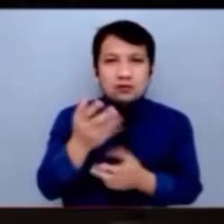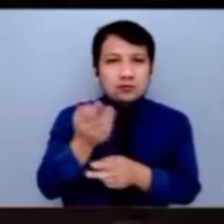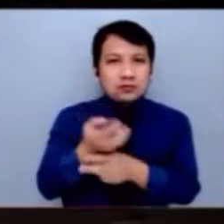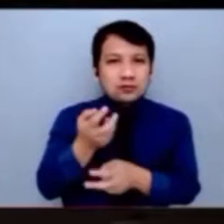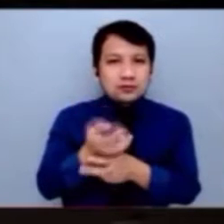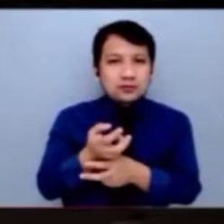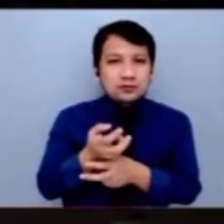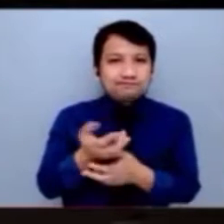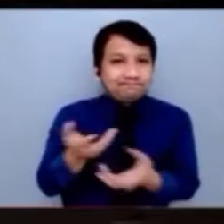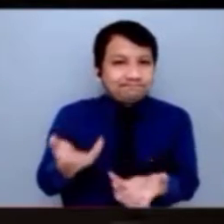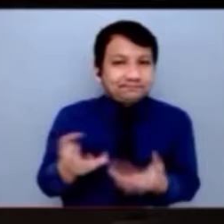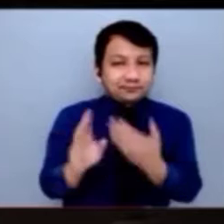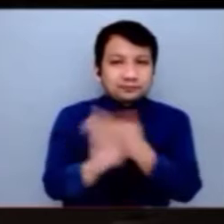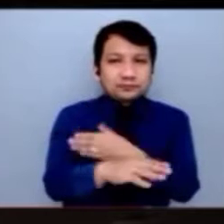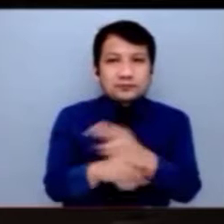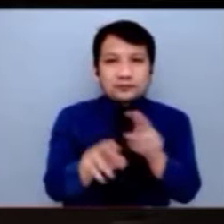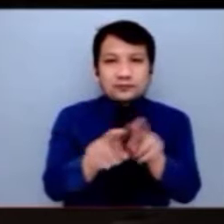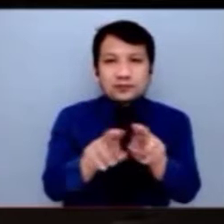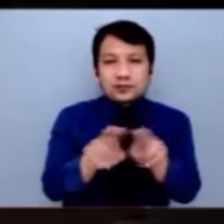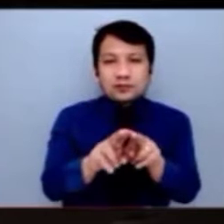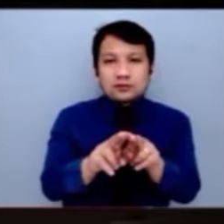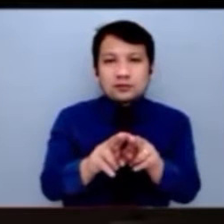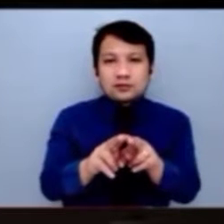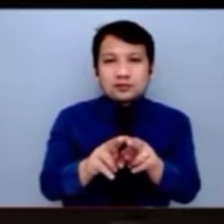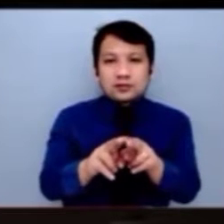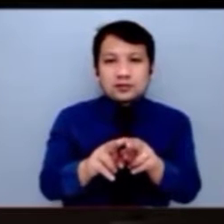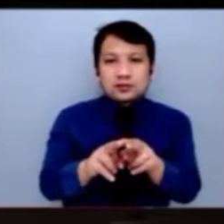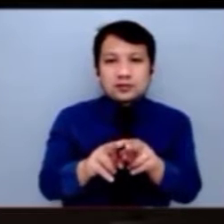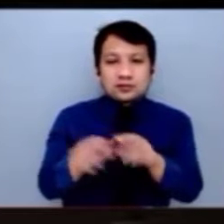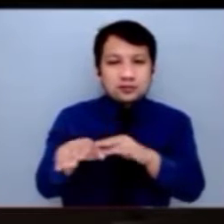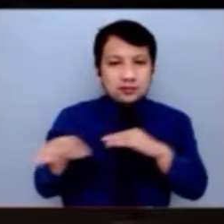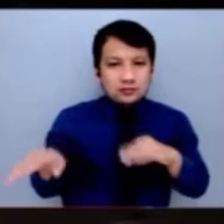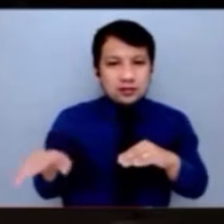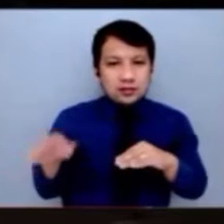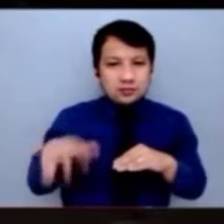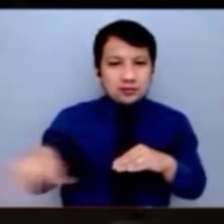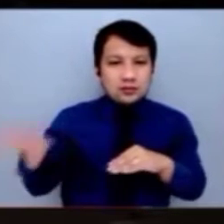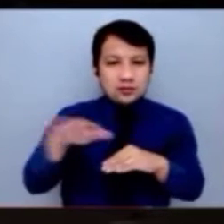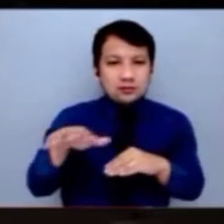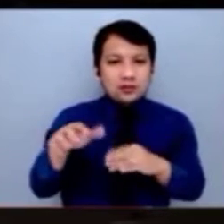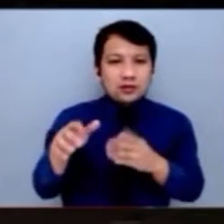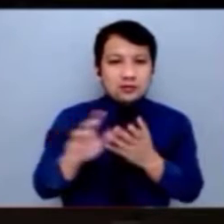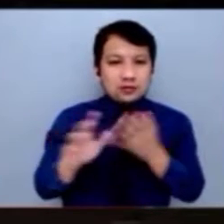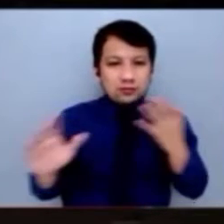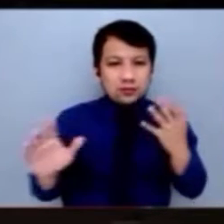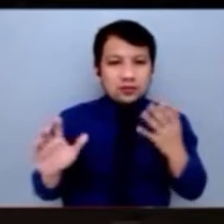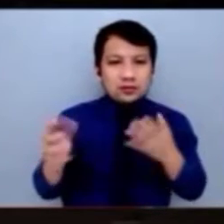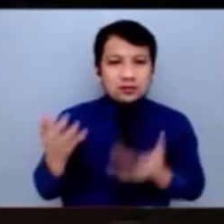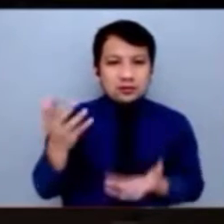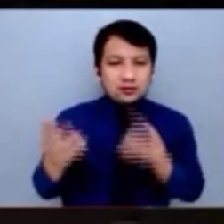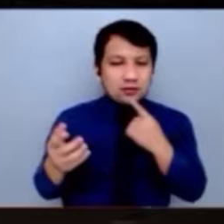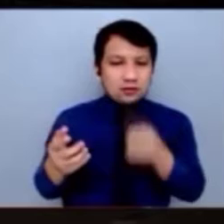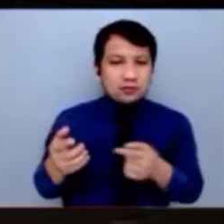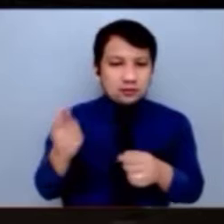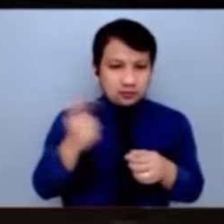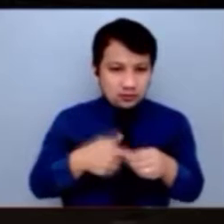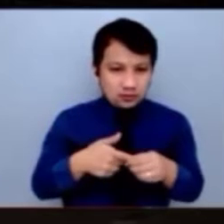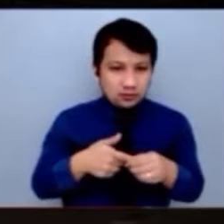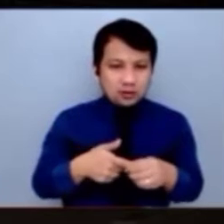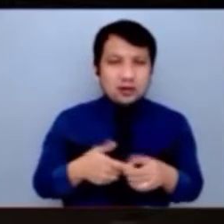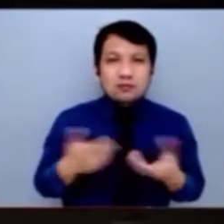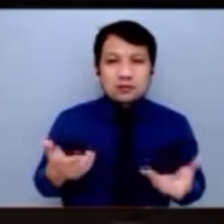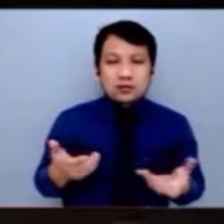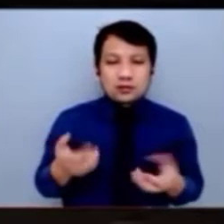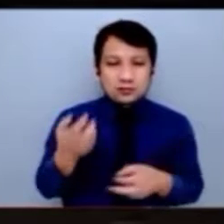ang tila balik normal ng heavy traffic sa mga kalsada at yung mahabang pila ng mga motorista sa mga gasolinahan. Pero ang mas